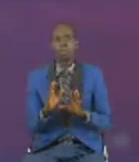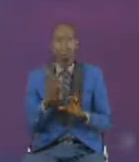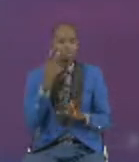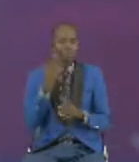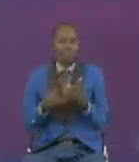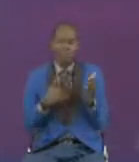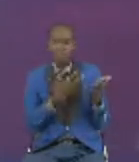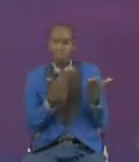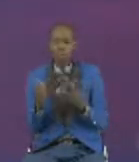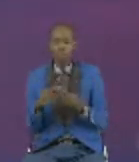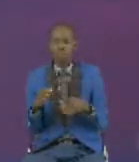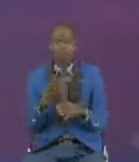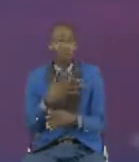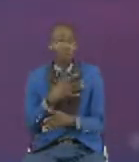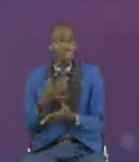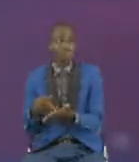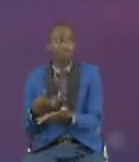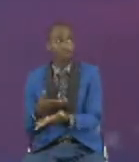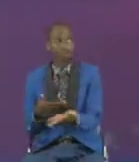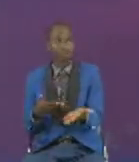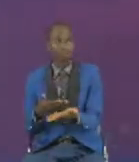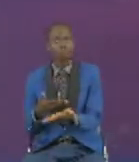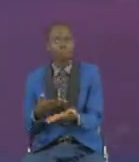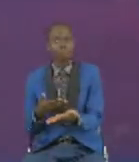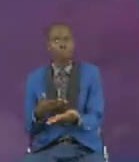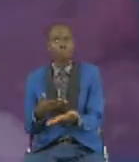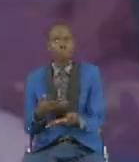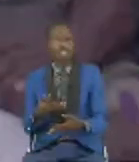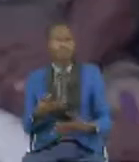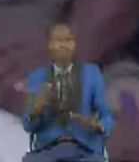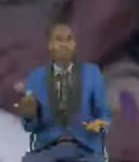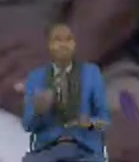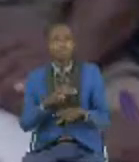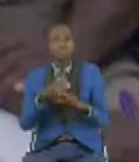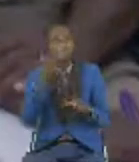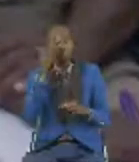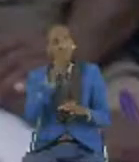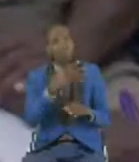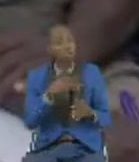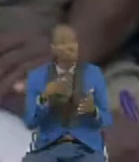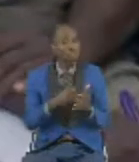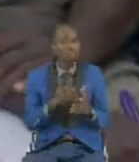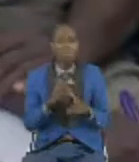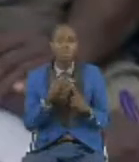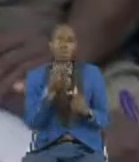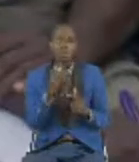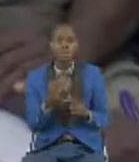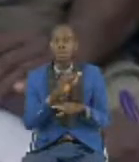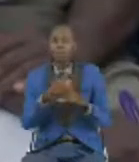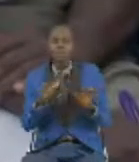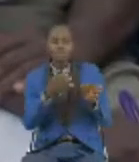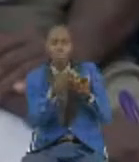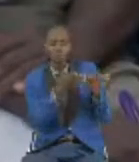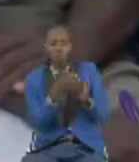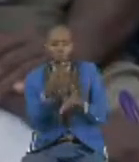bien, ce produit. Est-ce que vous l'aimez? Il ne sait pas s'il aime ou pas. Tu ne lui as pas expliqué ce que fait le